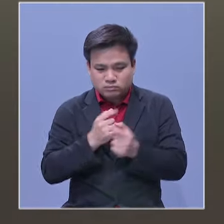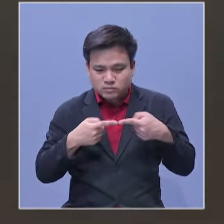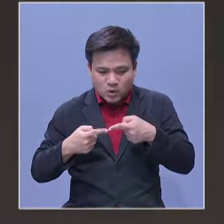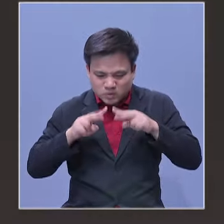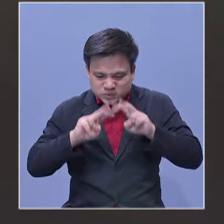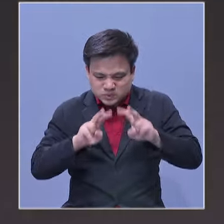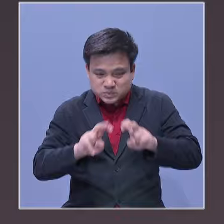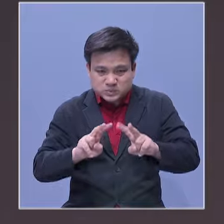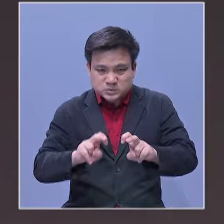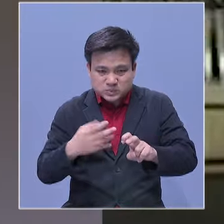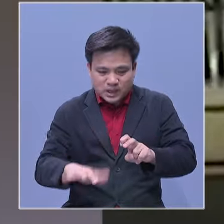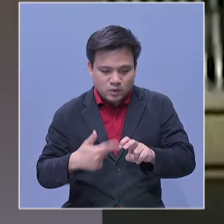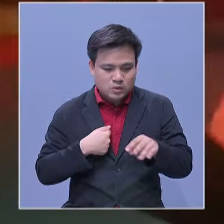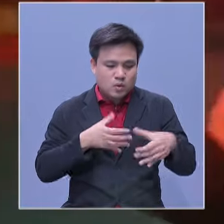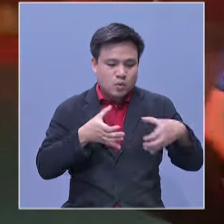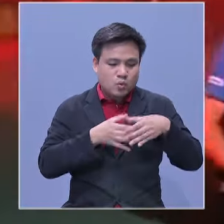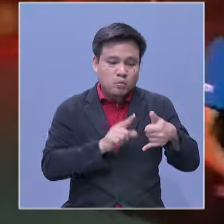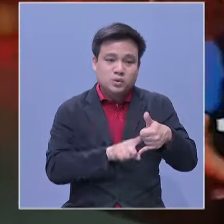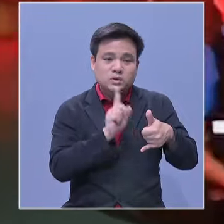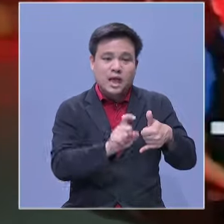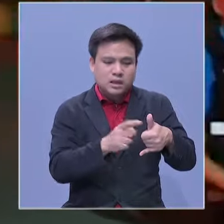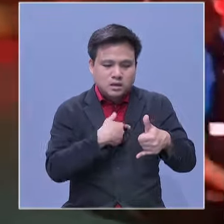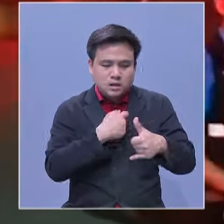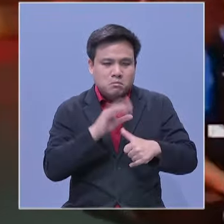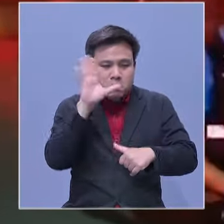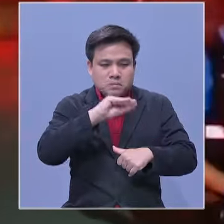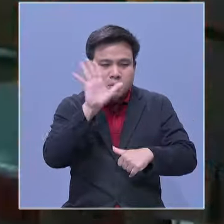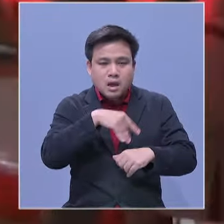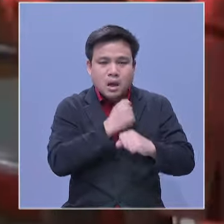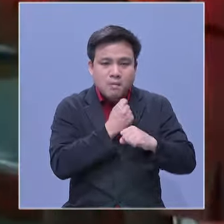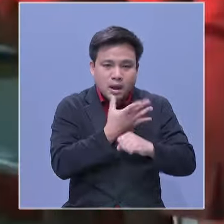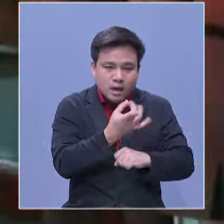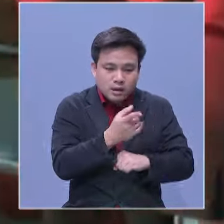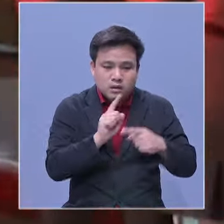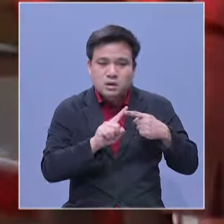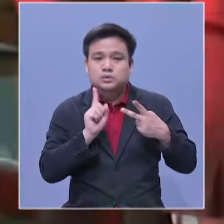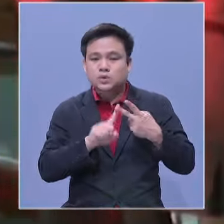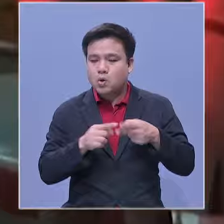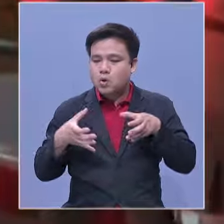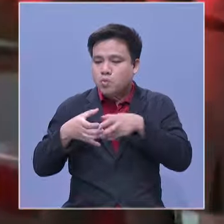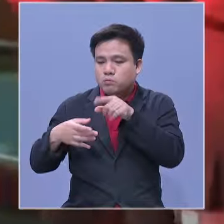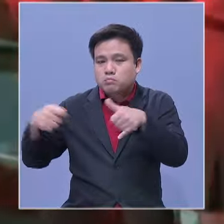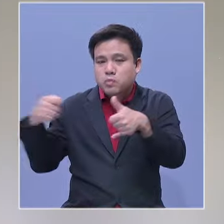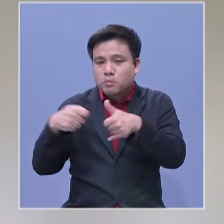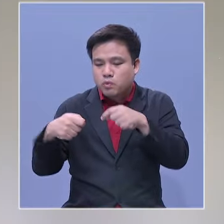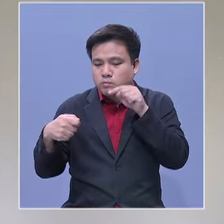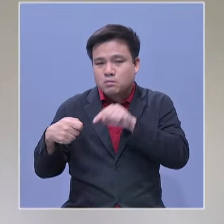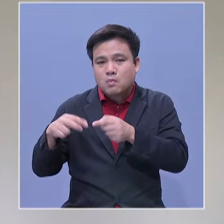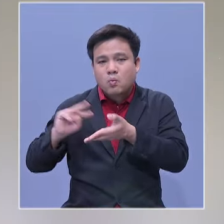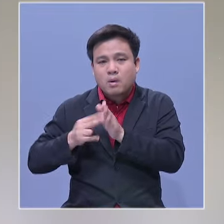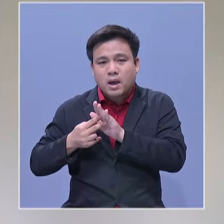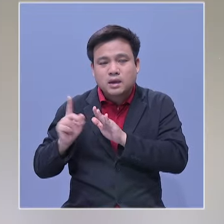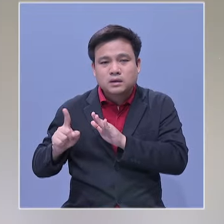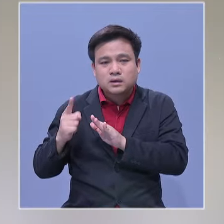วัติอาชญากรรมของกลุ่มผู้ก่อเหตุด้วยส่วนอาวุธมีดค่ะมีค่ะพบตกอยู่ในที่เกิดเหตุตอนนี้ก็อยู่ระหว่างการตรวจสอบ